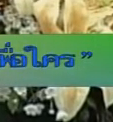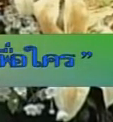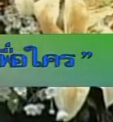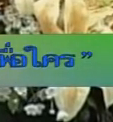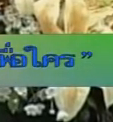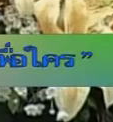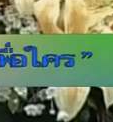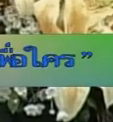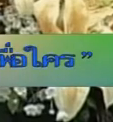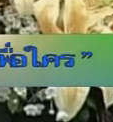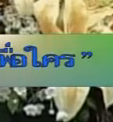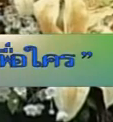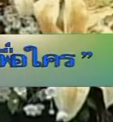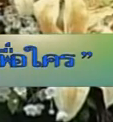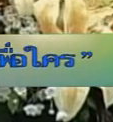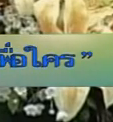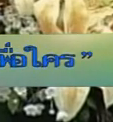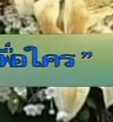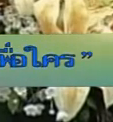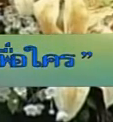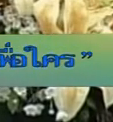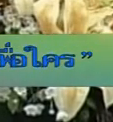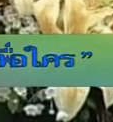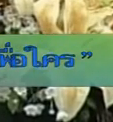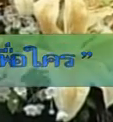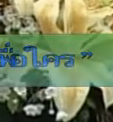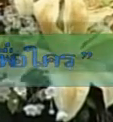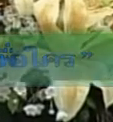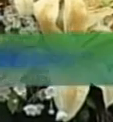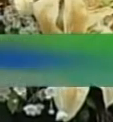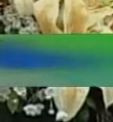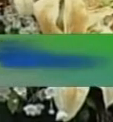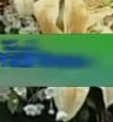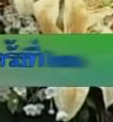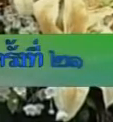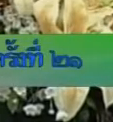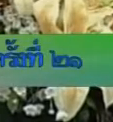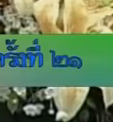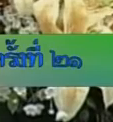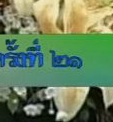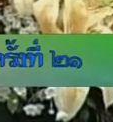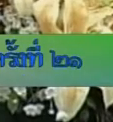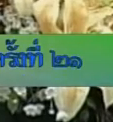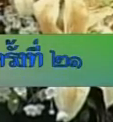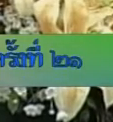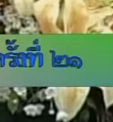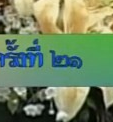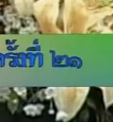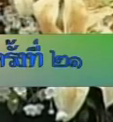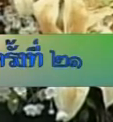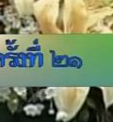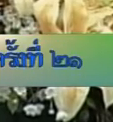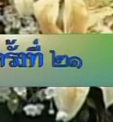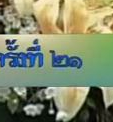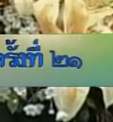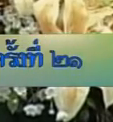มีทุนโตรงขนาดนี้ผมไม่ห่วงเรื่องตายแล้ทำเขียนจดหมายลาดตายไ้